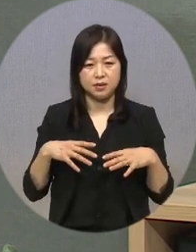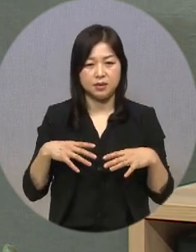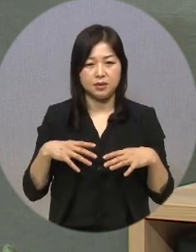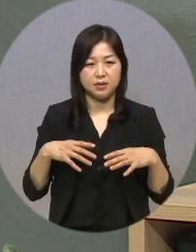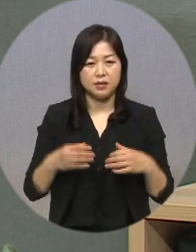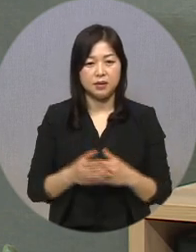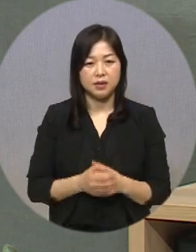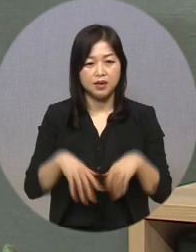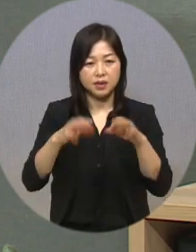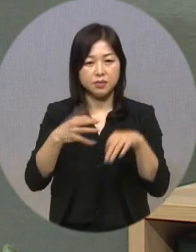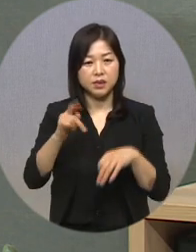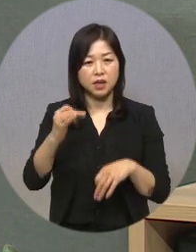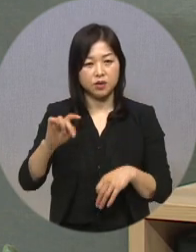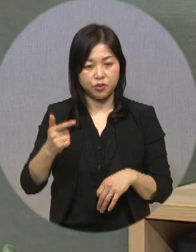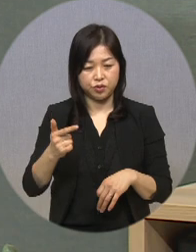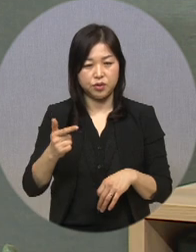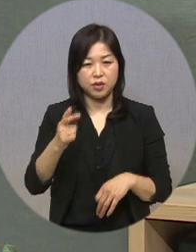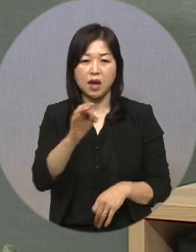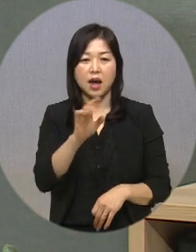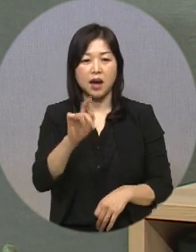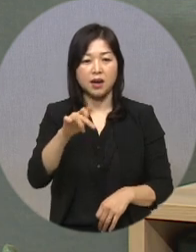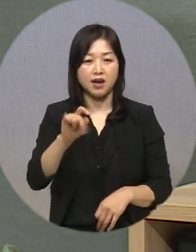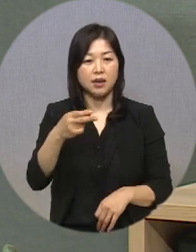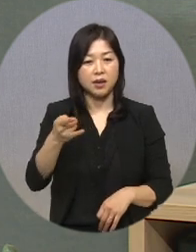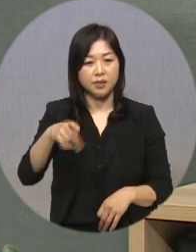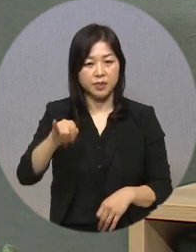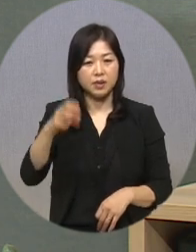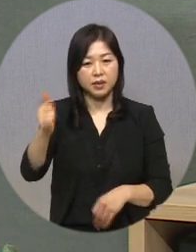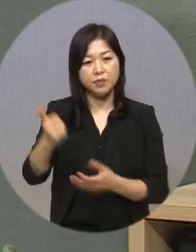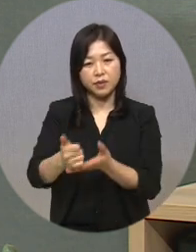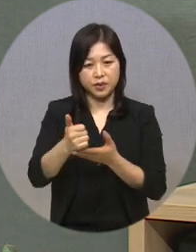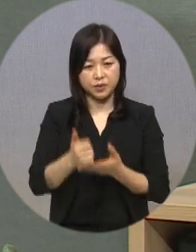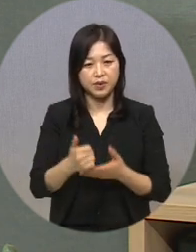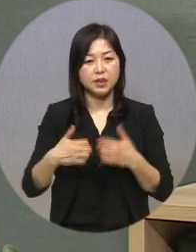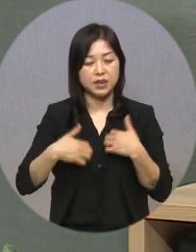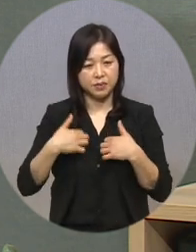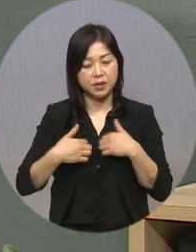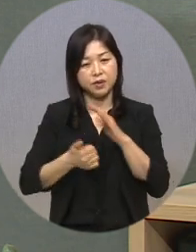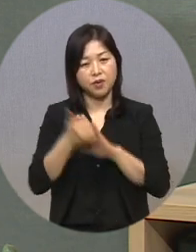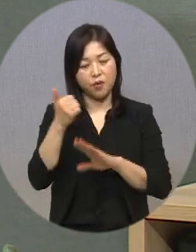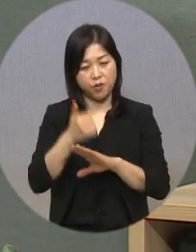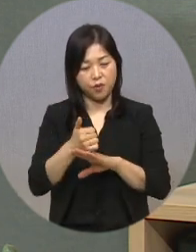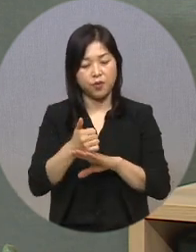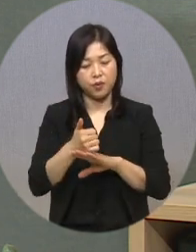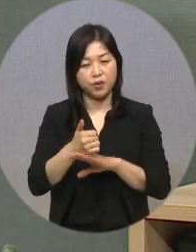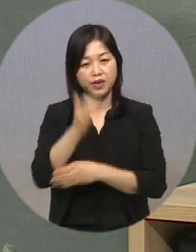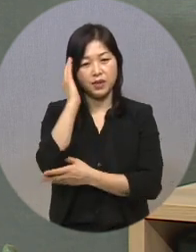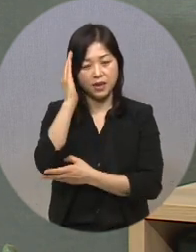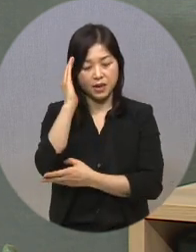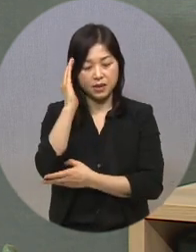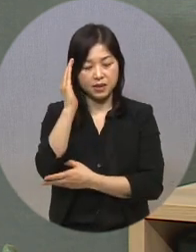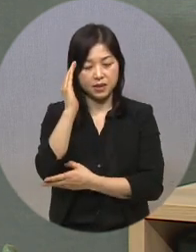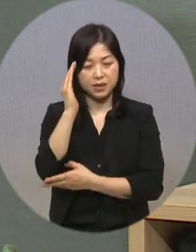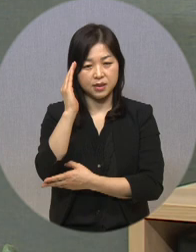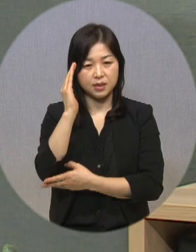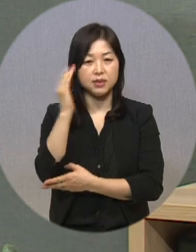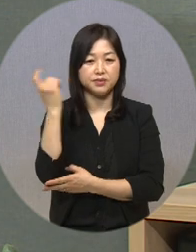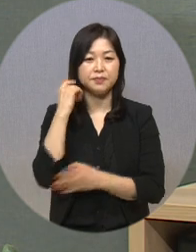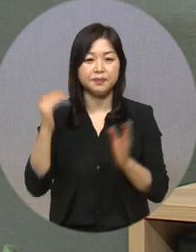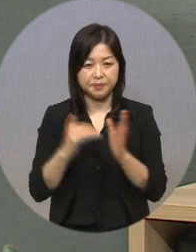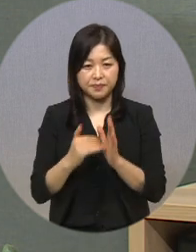되셨던 김창준 아카데미 이사장을 모시고 재미있는 그간의 성공담